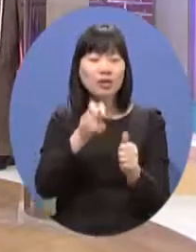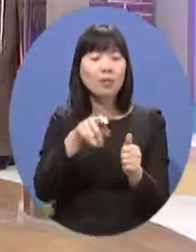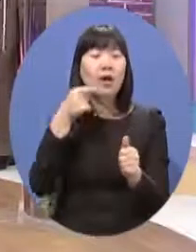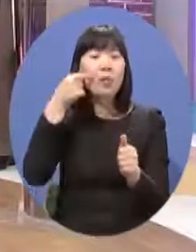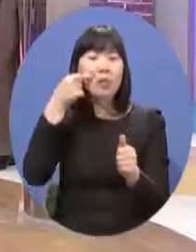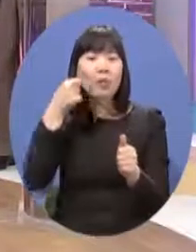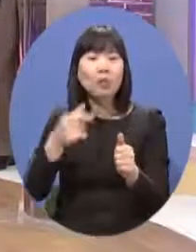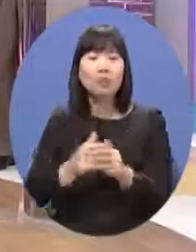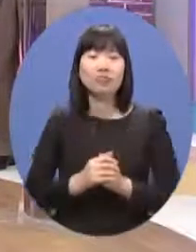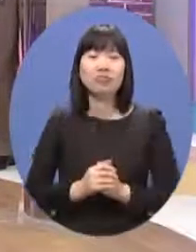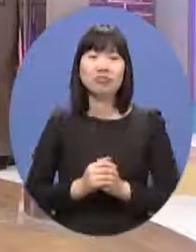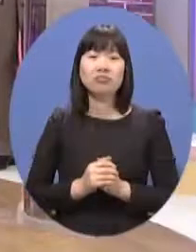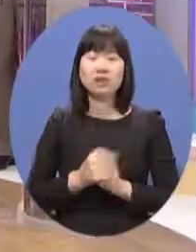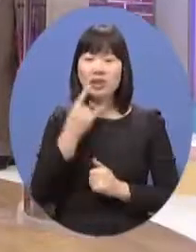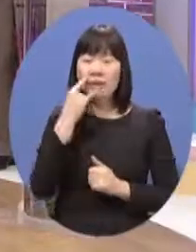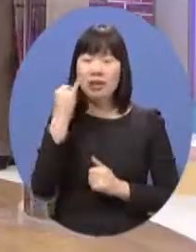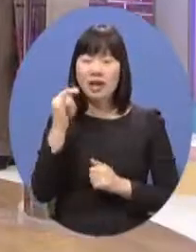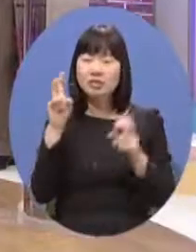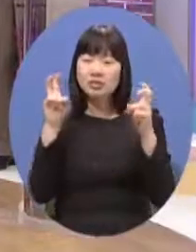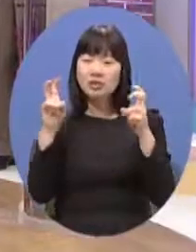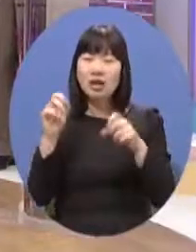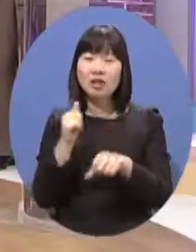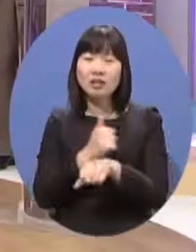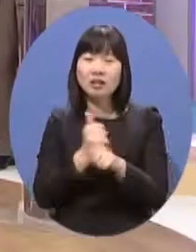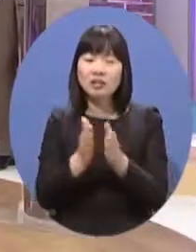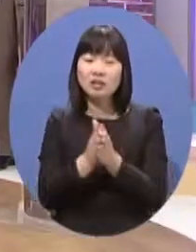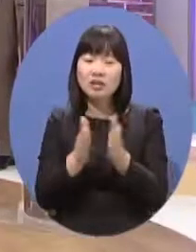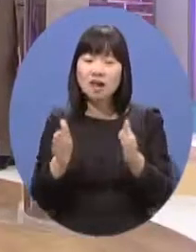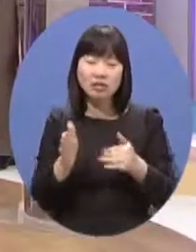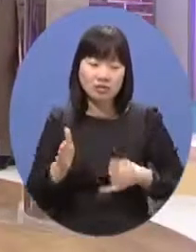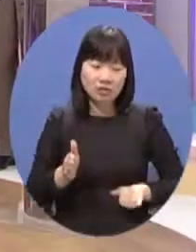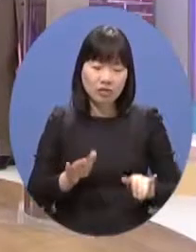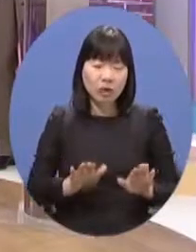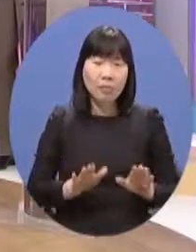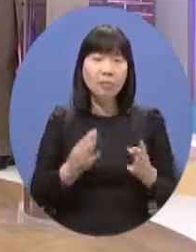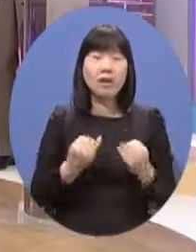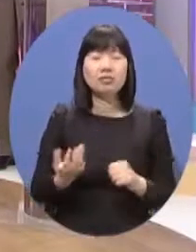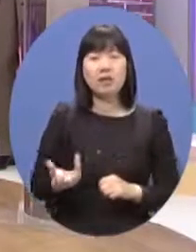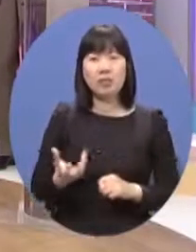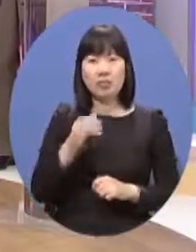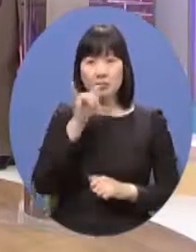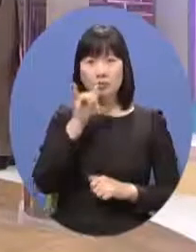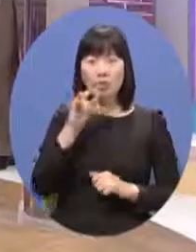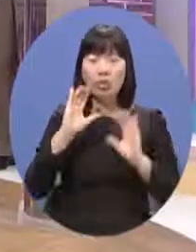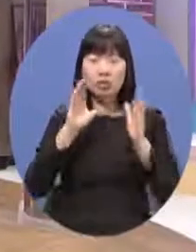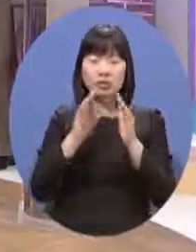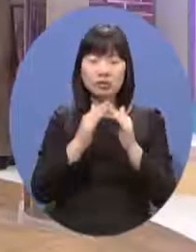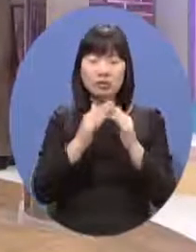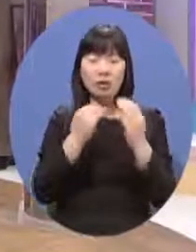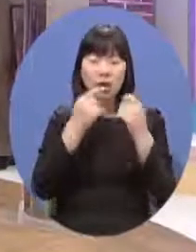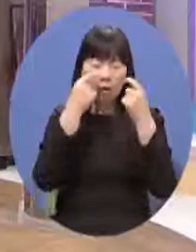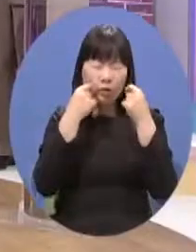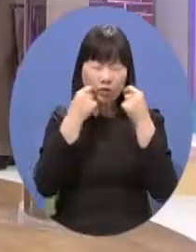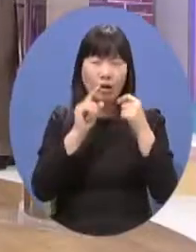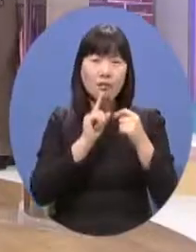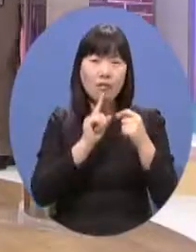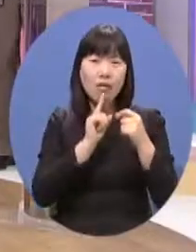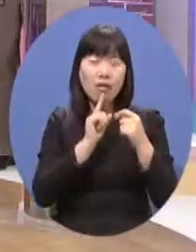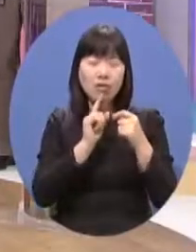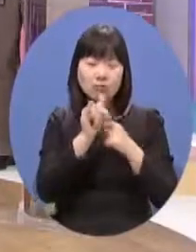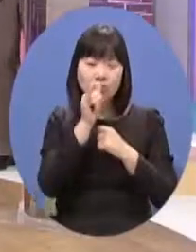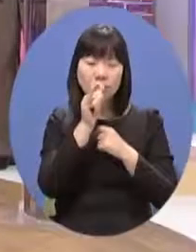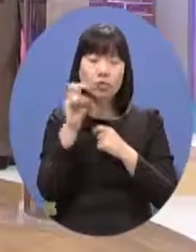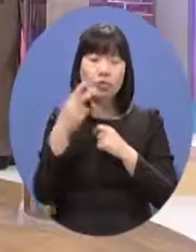못 드리는 게 네. 엄마가 이제 직장에 나가기 시작하면서 이 아이가 굉장히 많이 아프고 어린이집에서 많이 운다 이런 얘기들을 하는 아이가